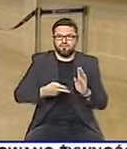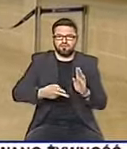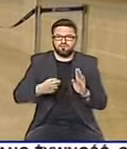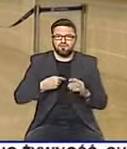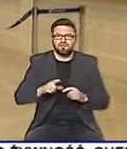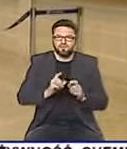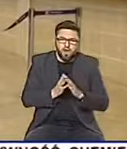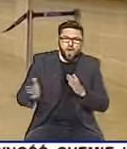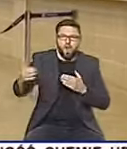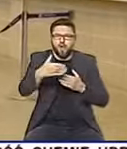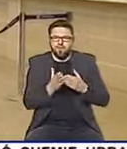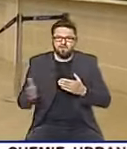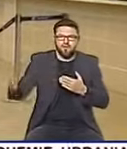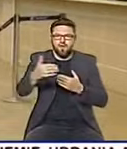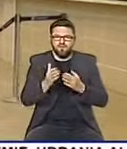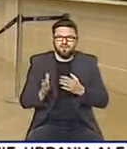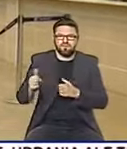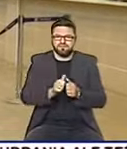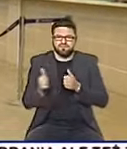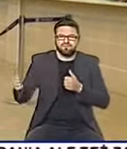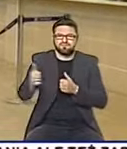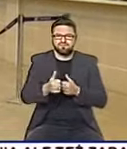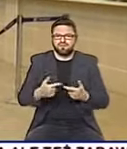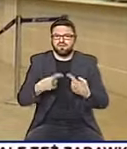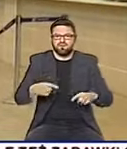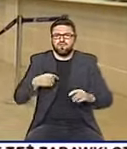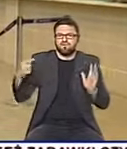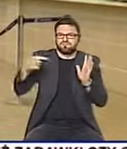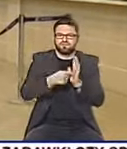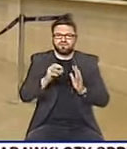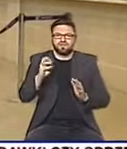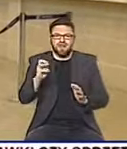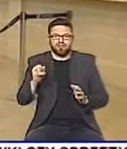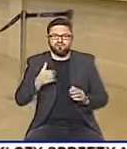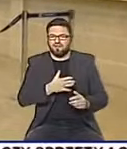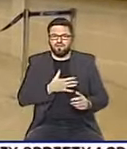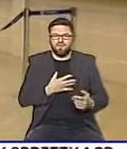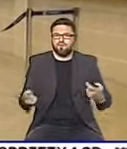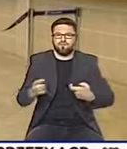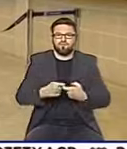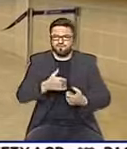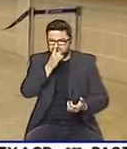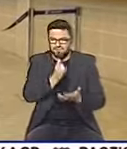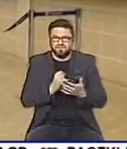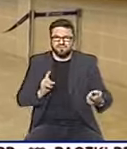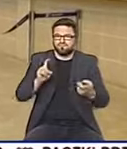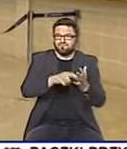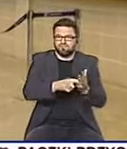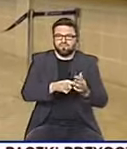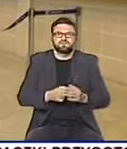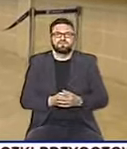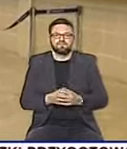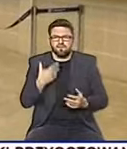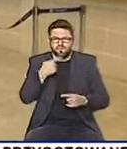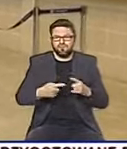wszystkie objazd i mijały w ogóle Żyrardów, no i nie miałam połączenia, nie mogłam się tam dostać, więc to